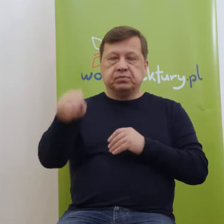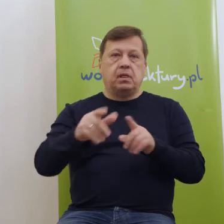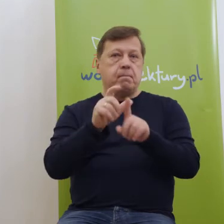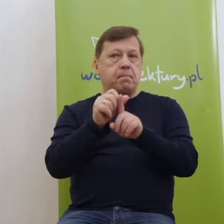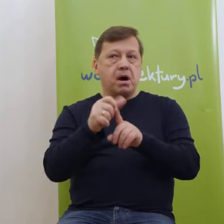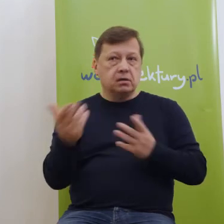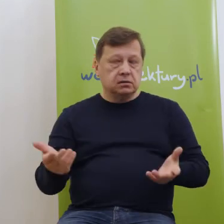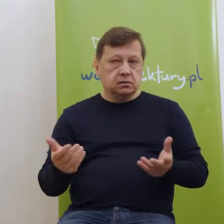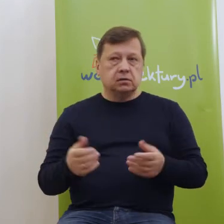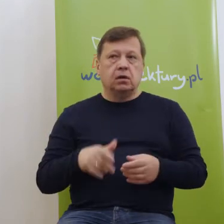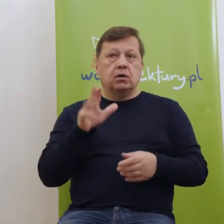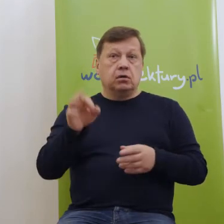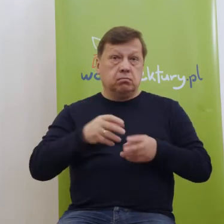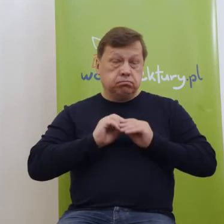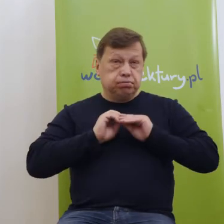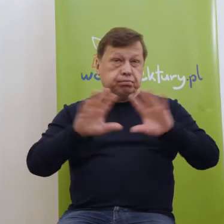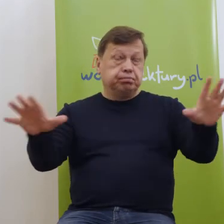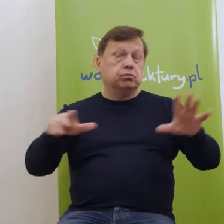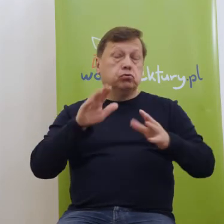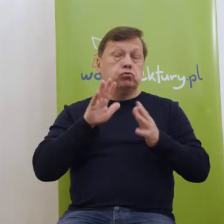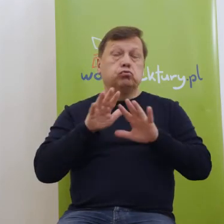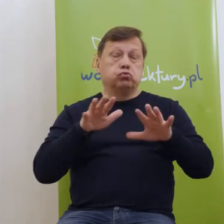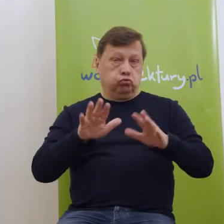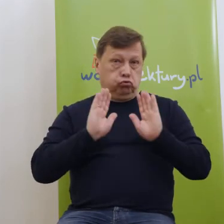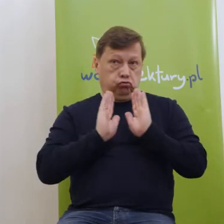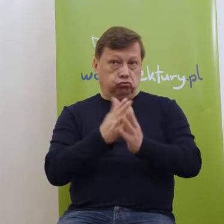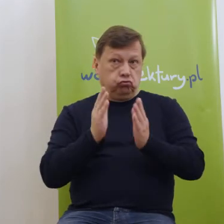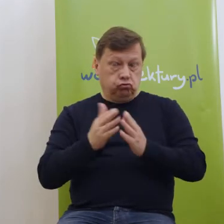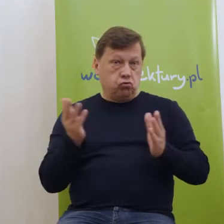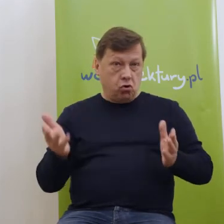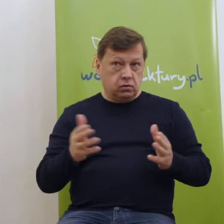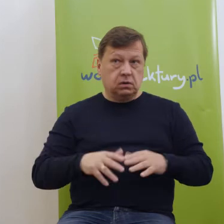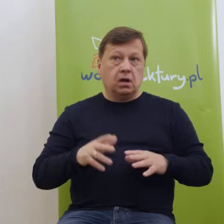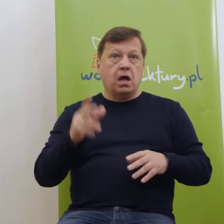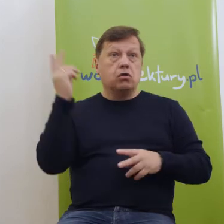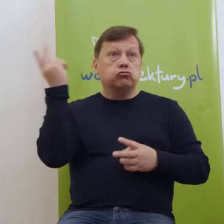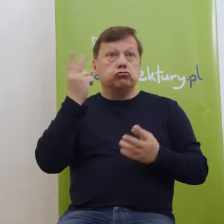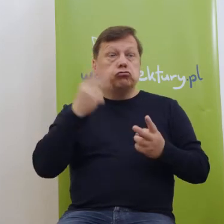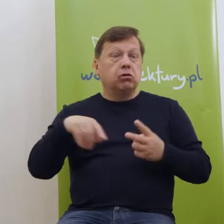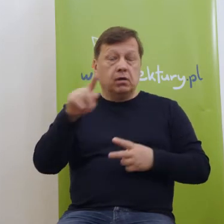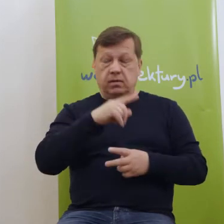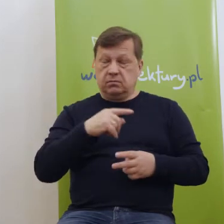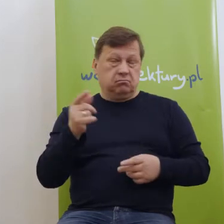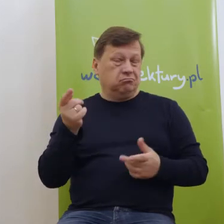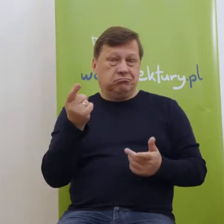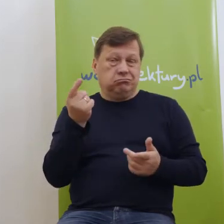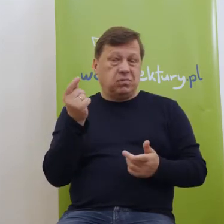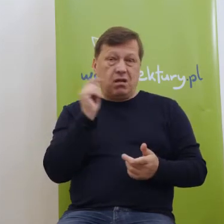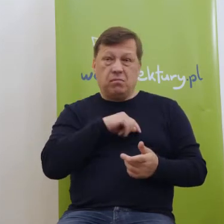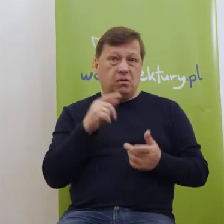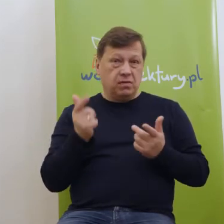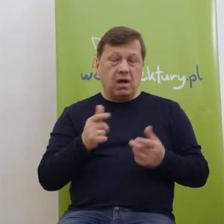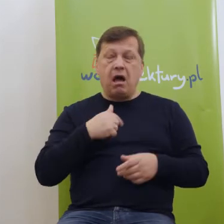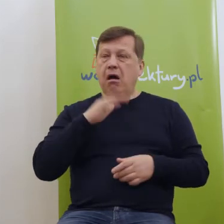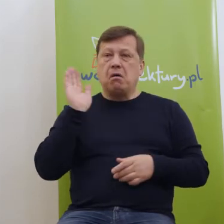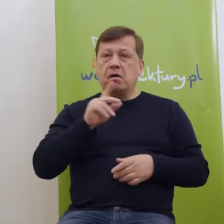się ukazało tak dużo książek, że nikt nie był w stanie ich wszystkich przeczytać. No a myśmy